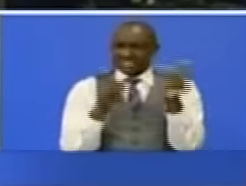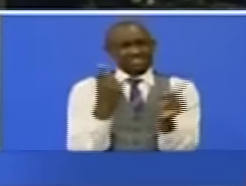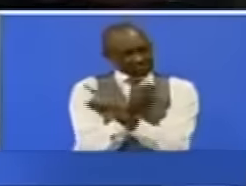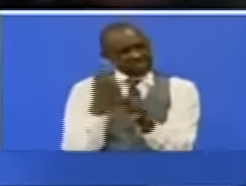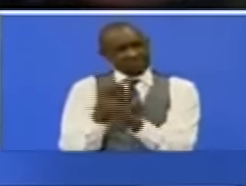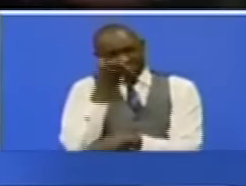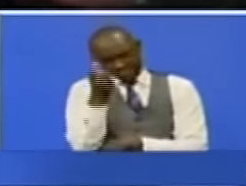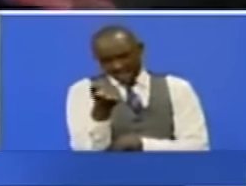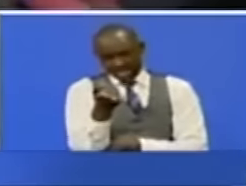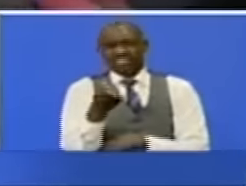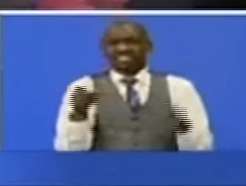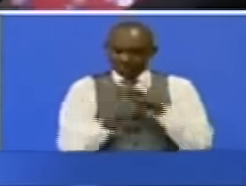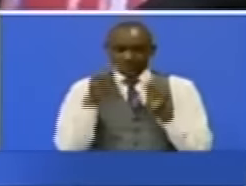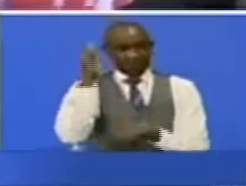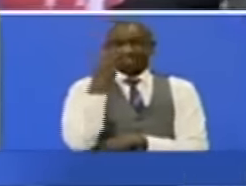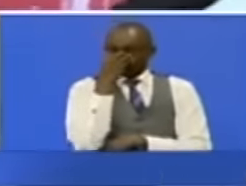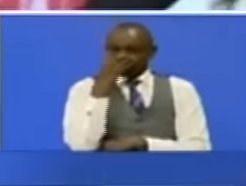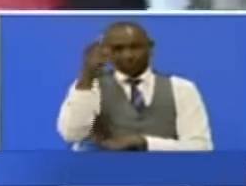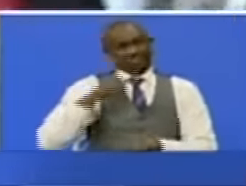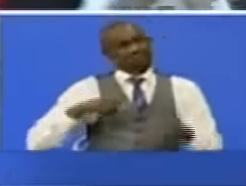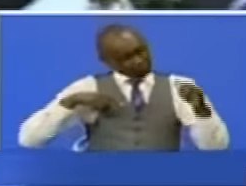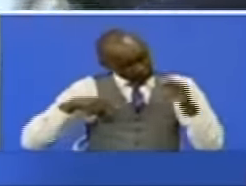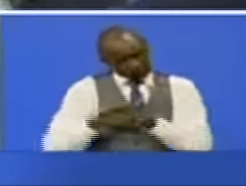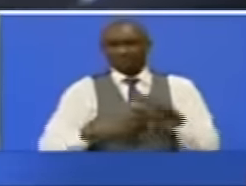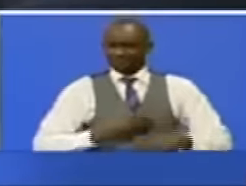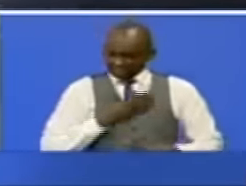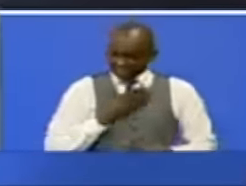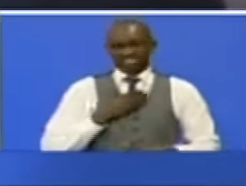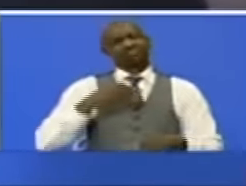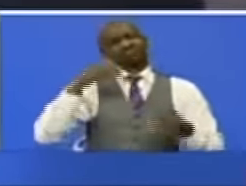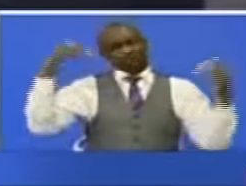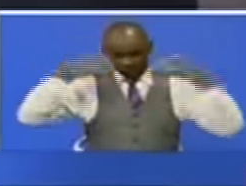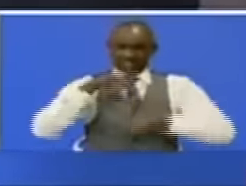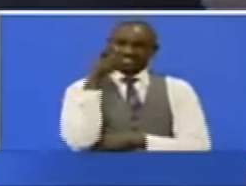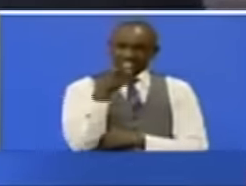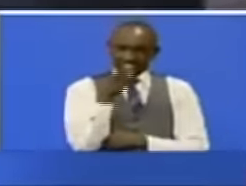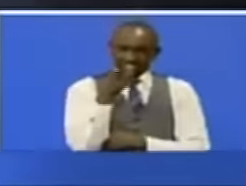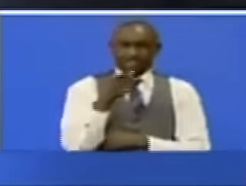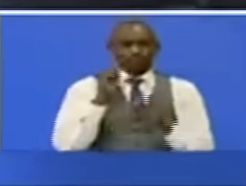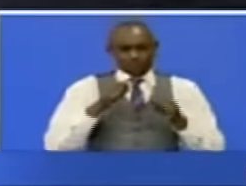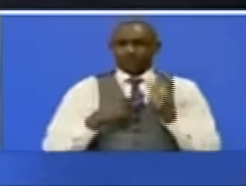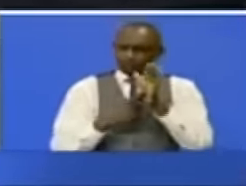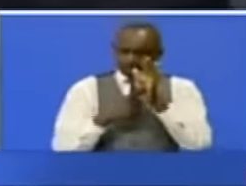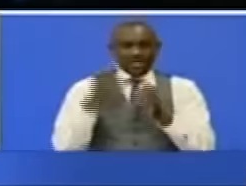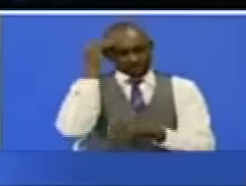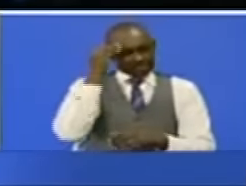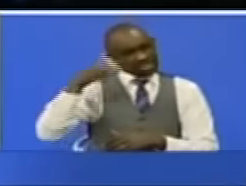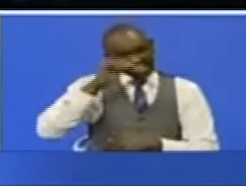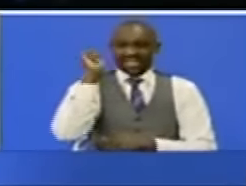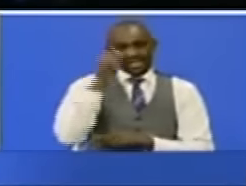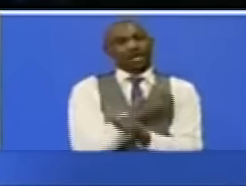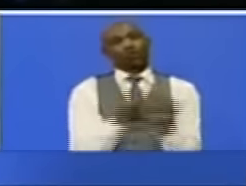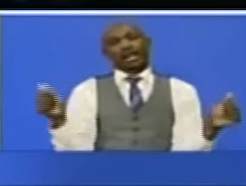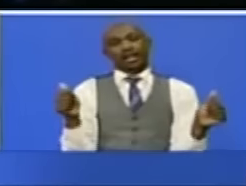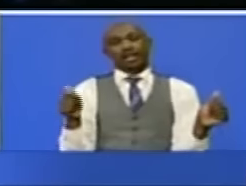kimataifa, naibu rais William Ruto alihudhuria ili kuweka msimamo wa nchi ya Kenya katika kuendeleza sekta ya elimu, pamoja